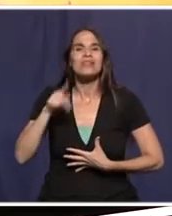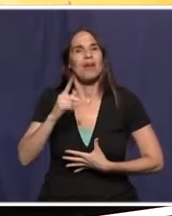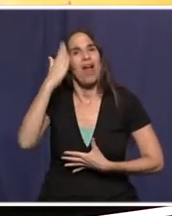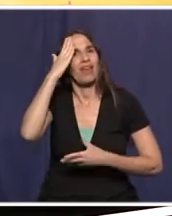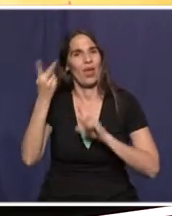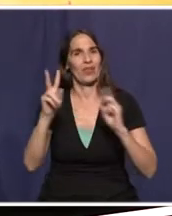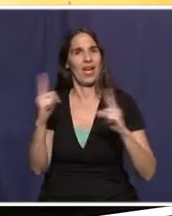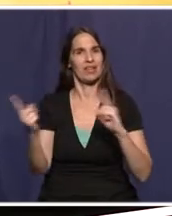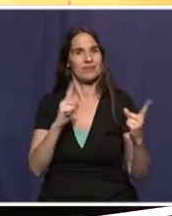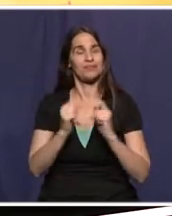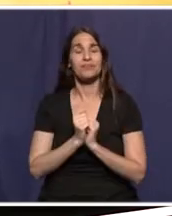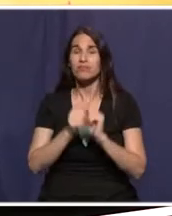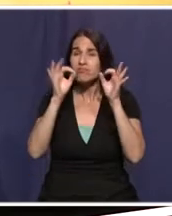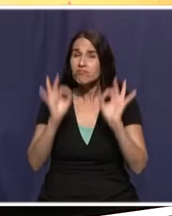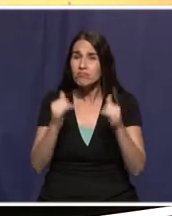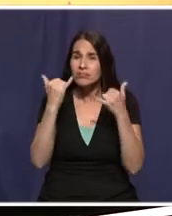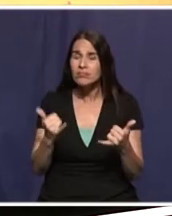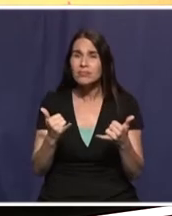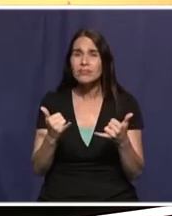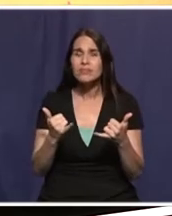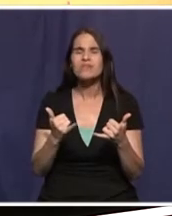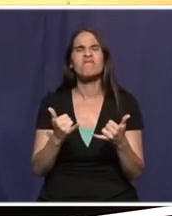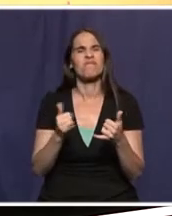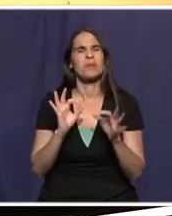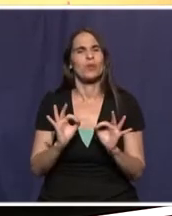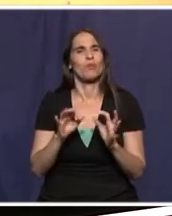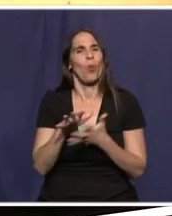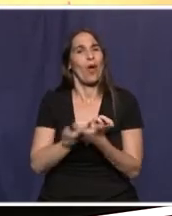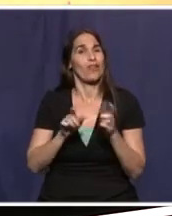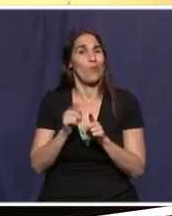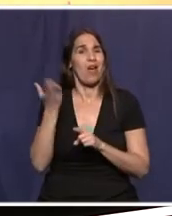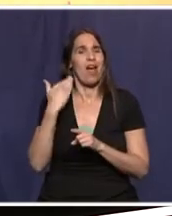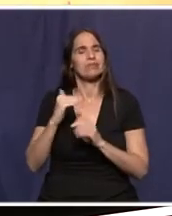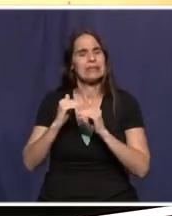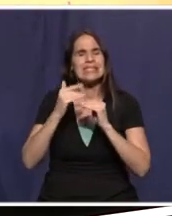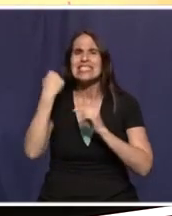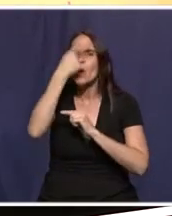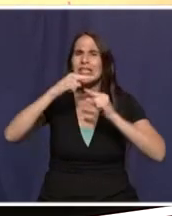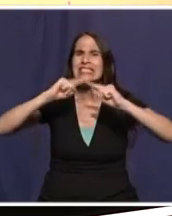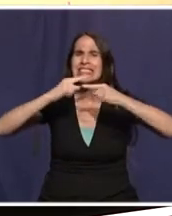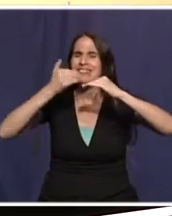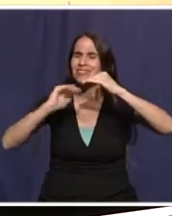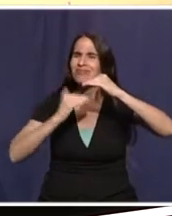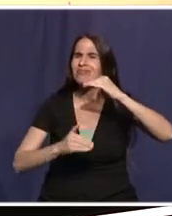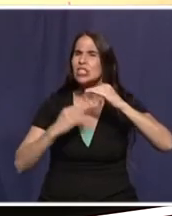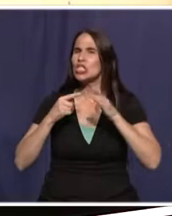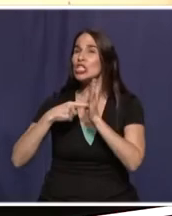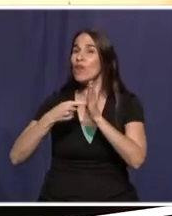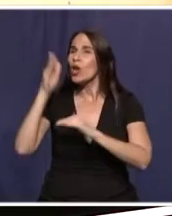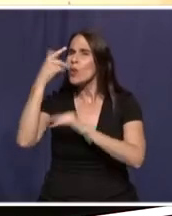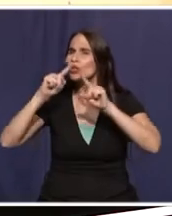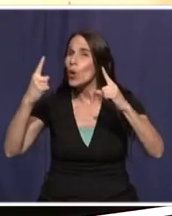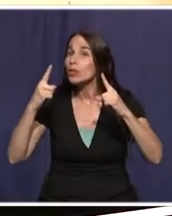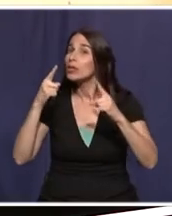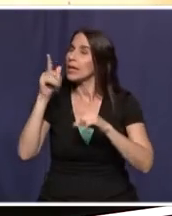יותר. המציאות הניצבת מולנו היא כנראה מורכבת כפי שהייתה. רבדים של זהויות ושאיפות לאומיות שונות, בקצותיהן